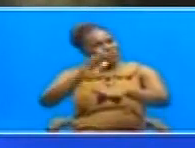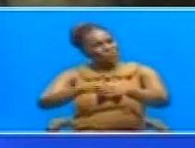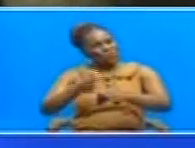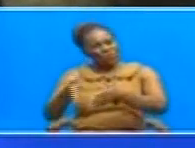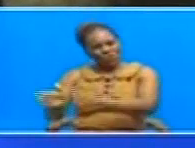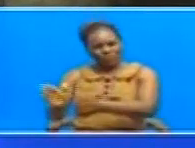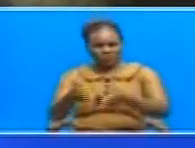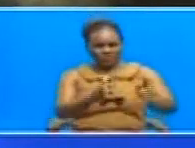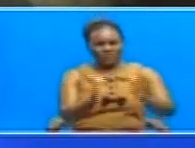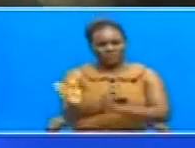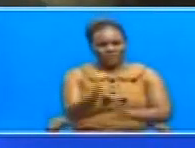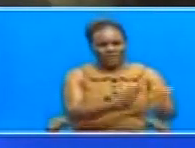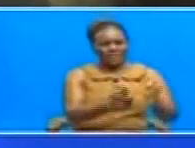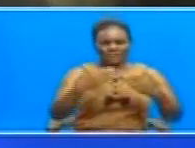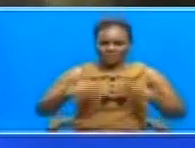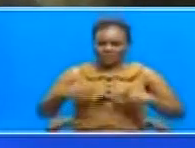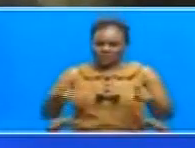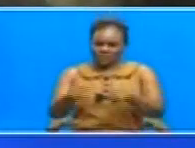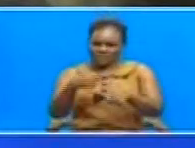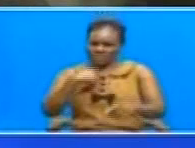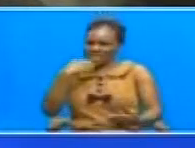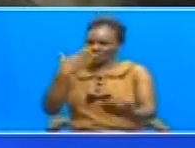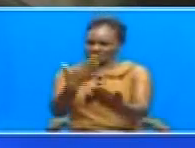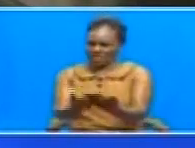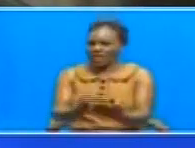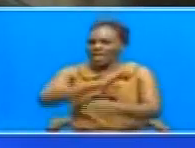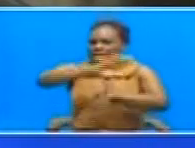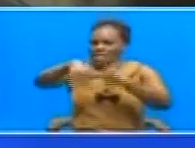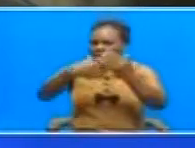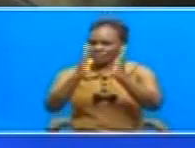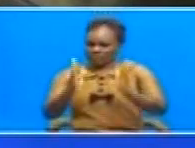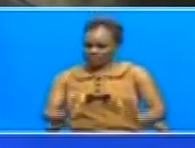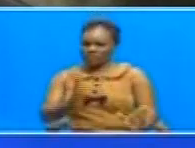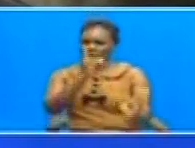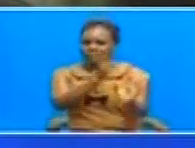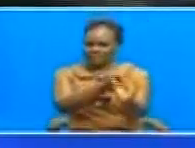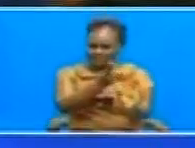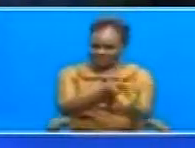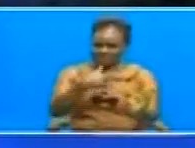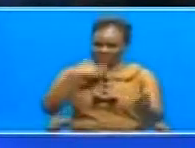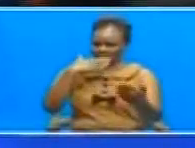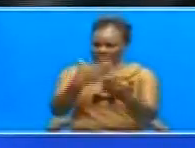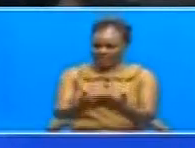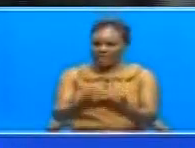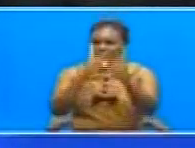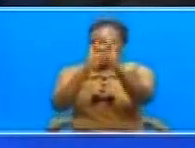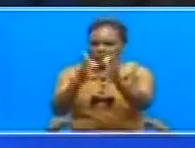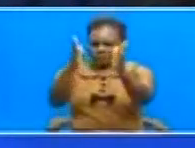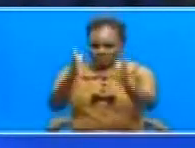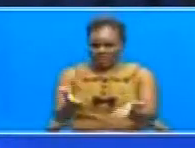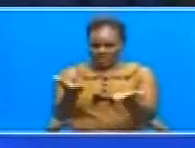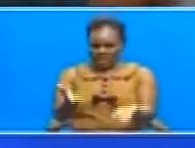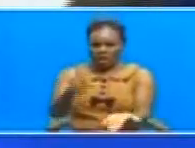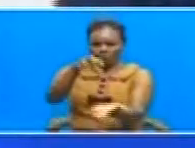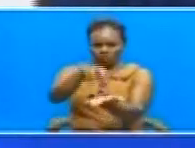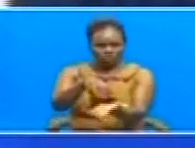thank the organizers of this event, thank everyone who participated also. Wanahabari hawa sasa wana